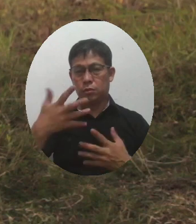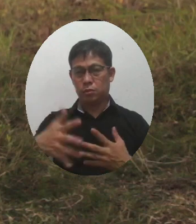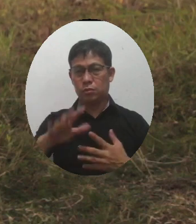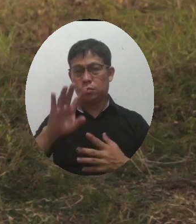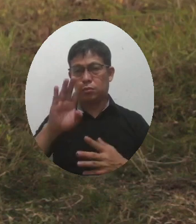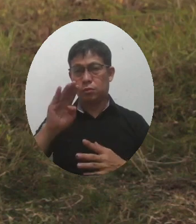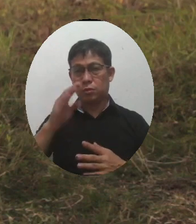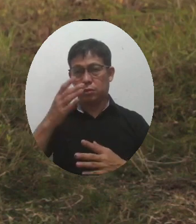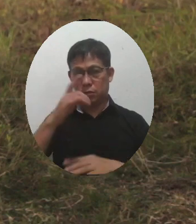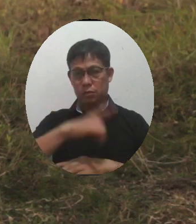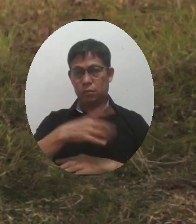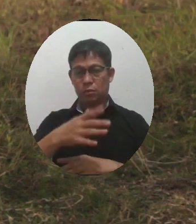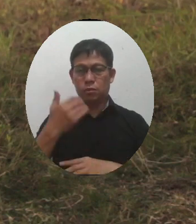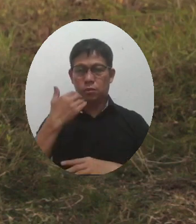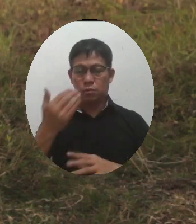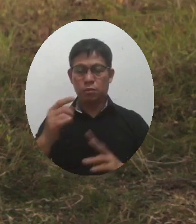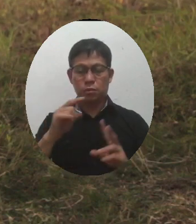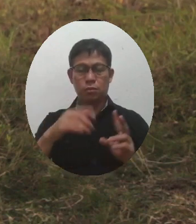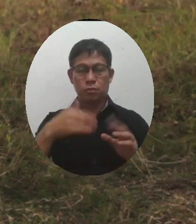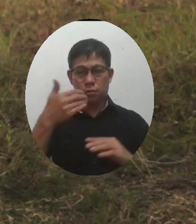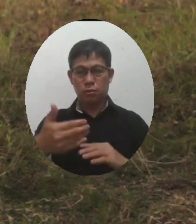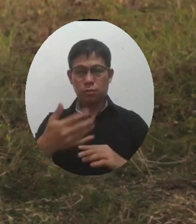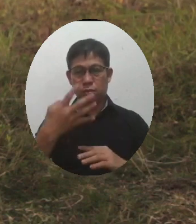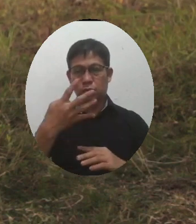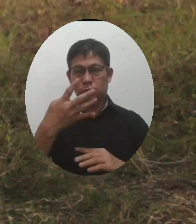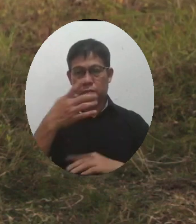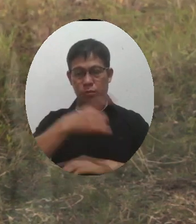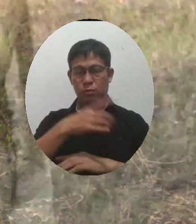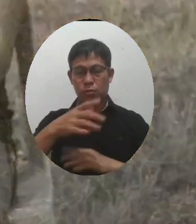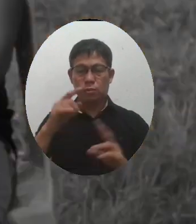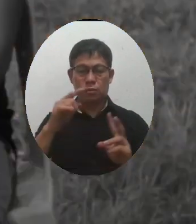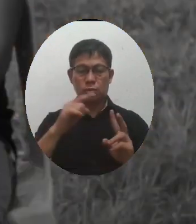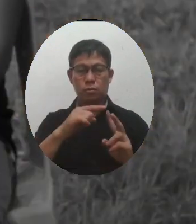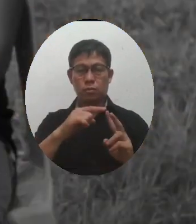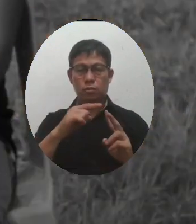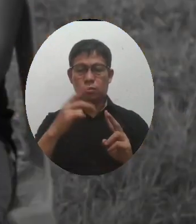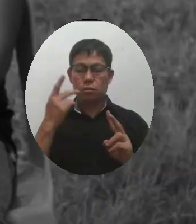Then after 4 days, sumunod po si Kyril.